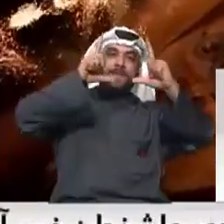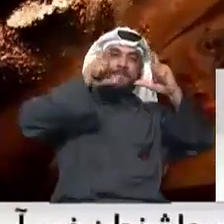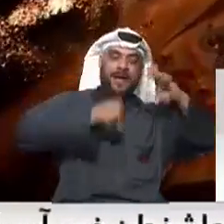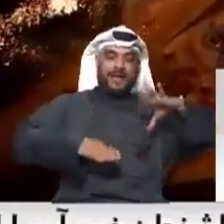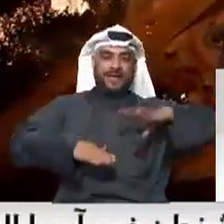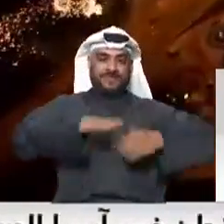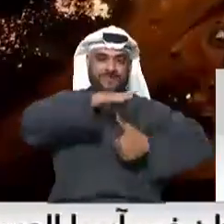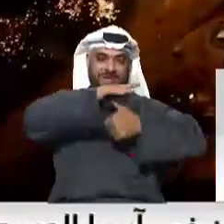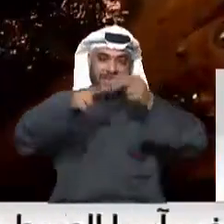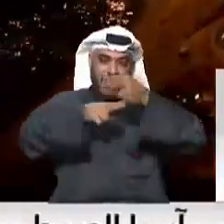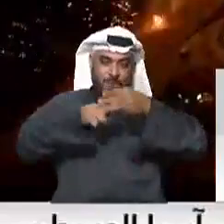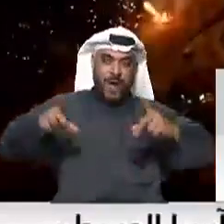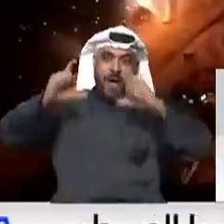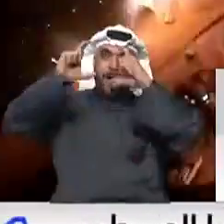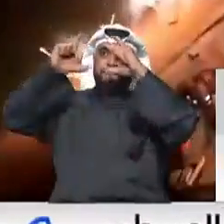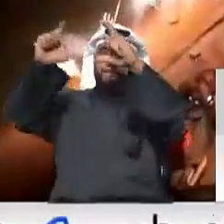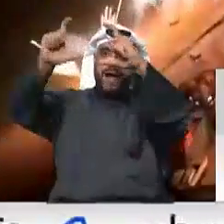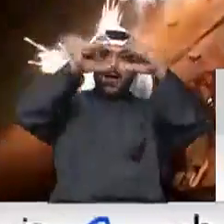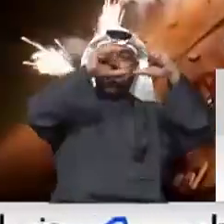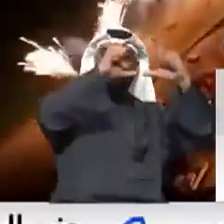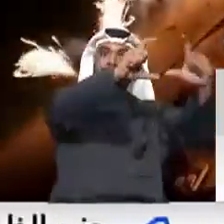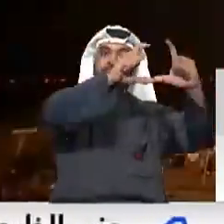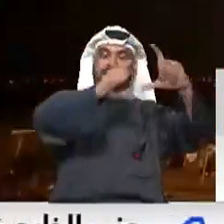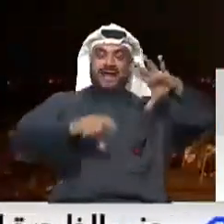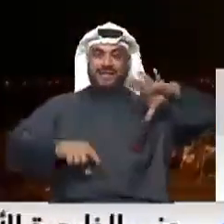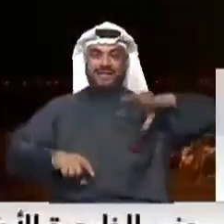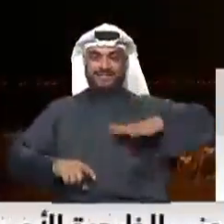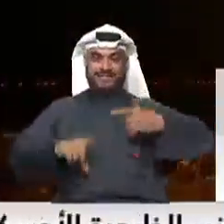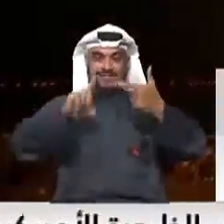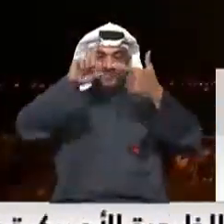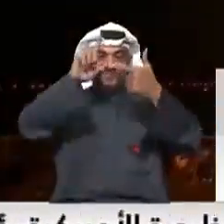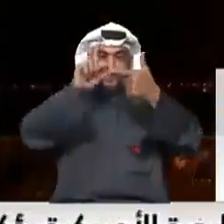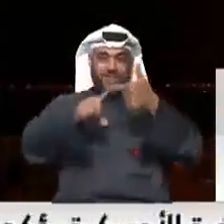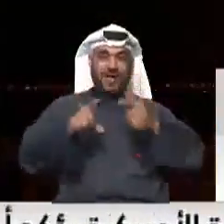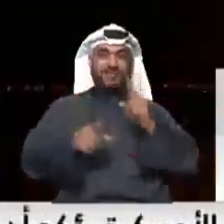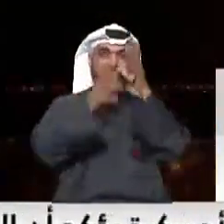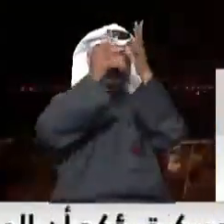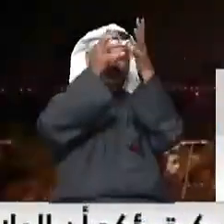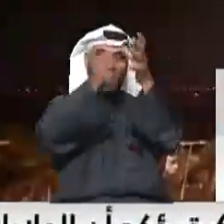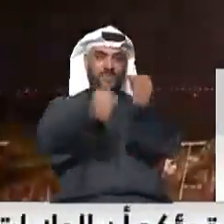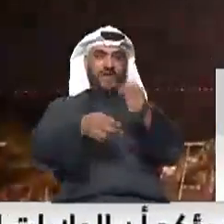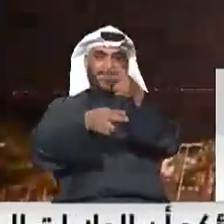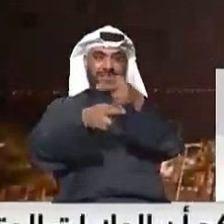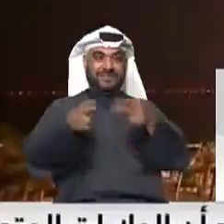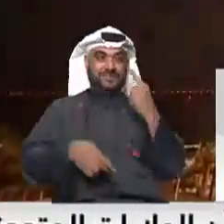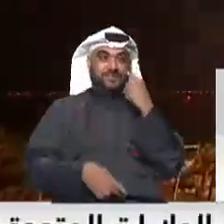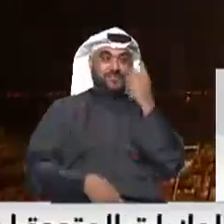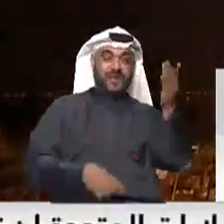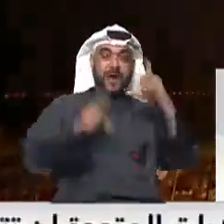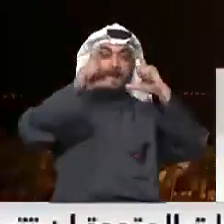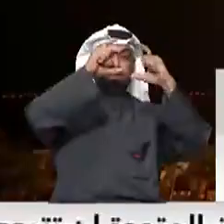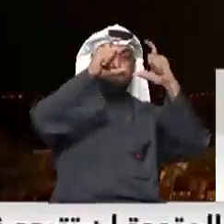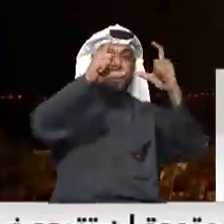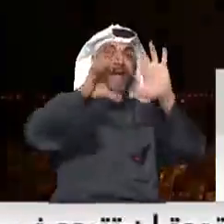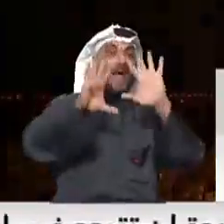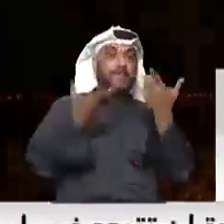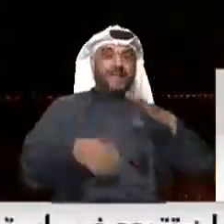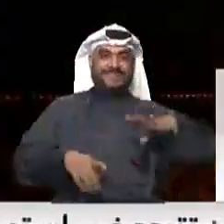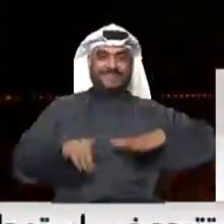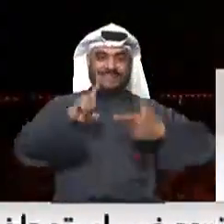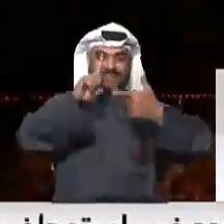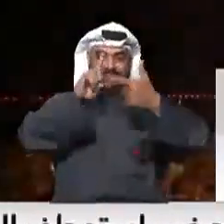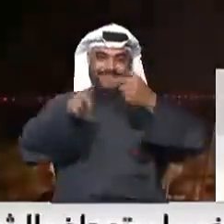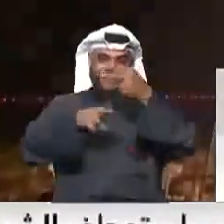السمو أمير البلاد الشيخ نواف الأحمد الجابر الصباح حفظه الله ورعاه، وسمو ولي